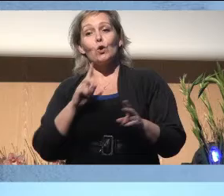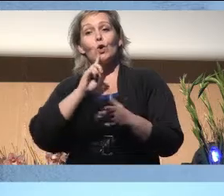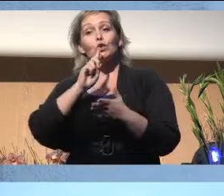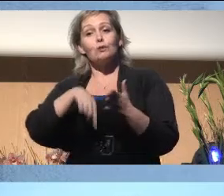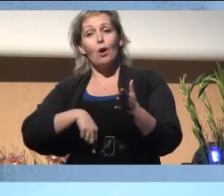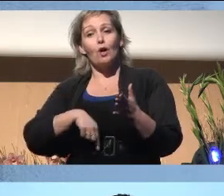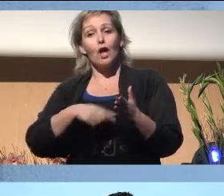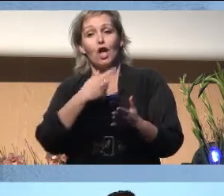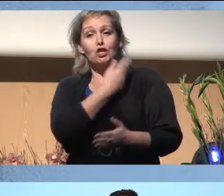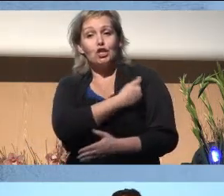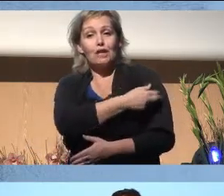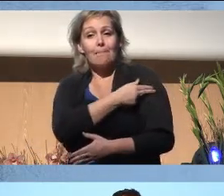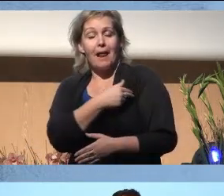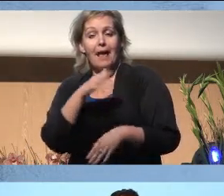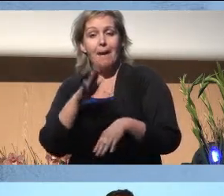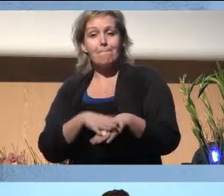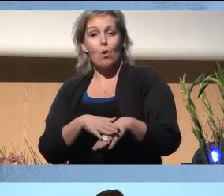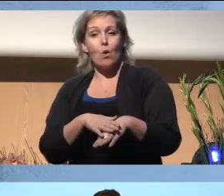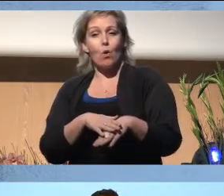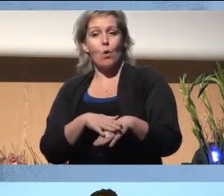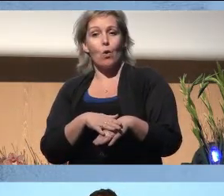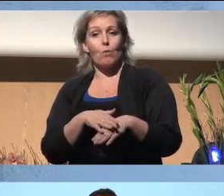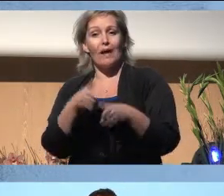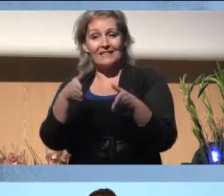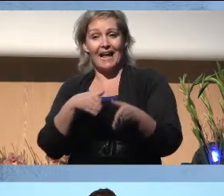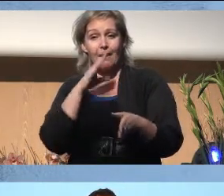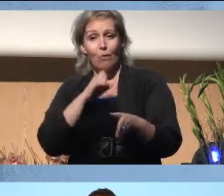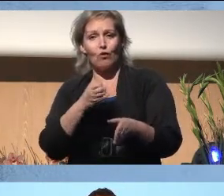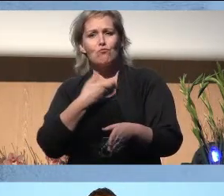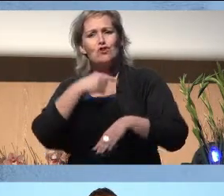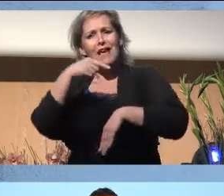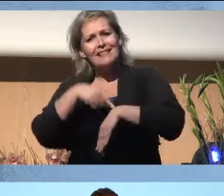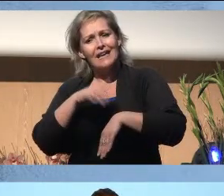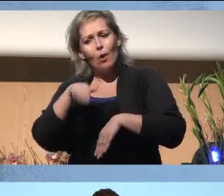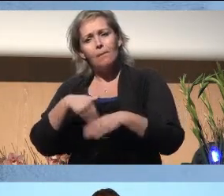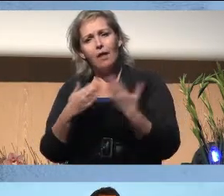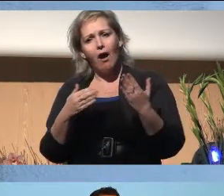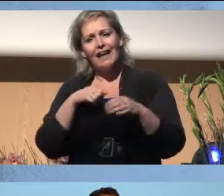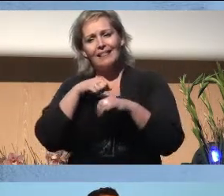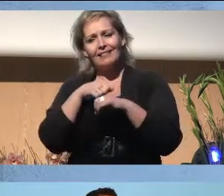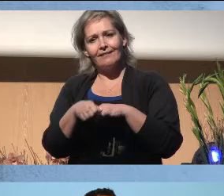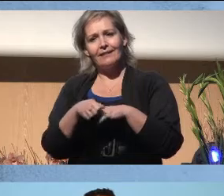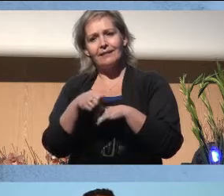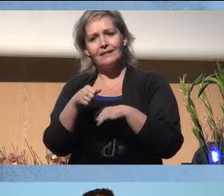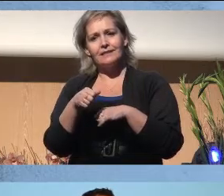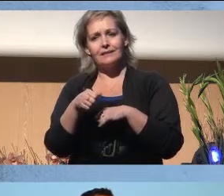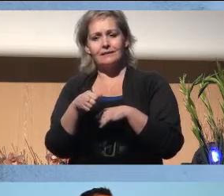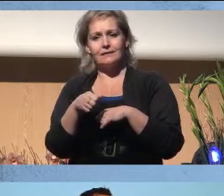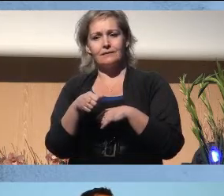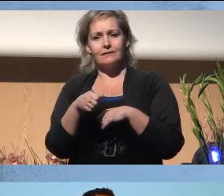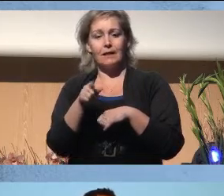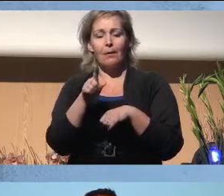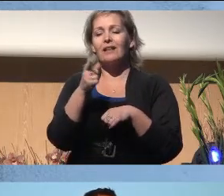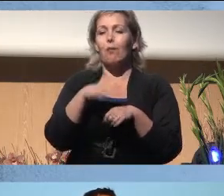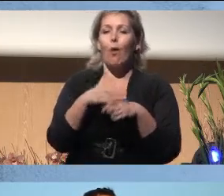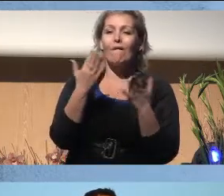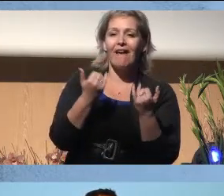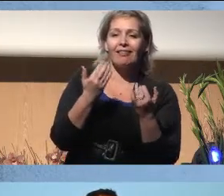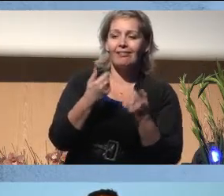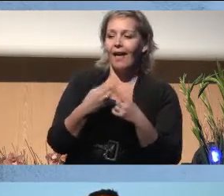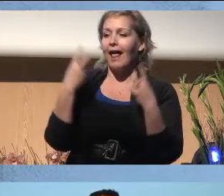fråga psykeplayer på en sängpost. Hur mycket tid om dagen tvingas ni lägga på att vänta,